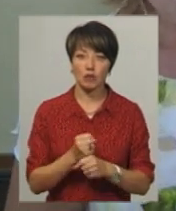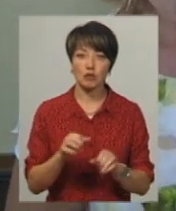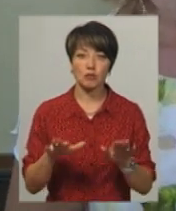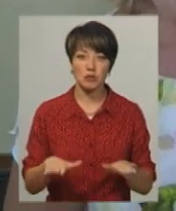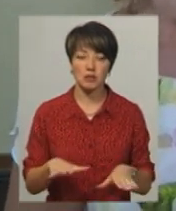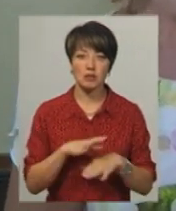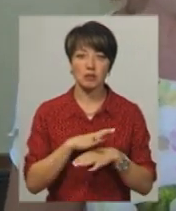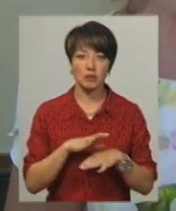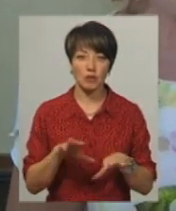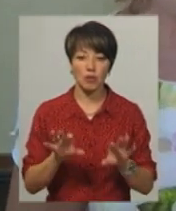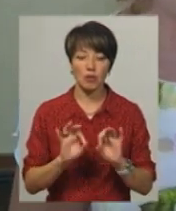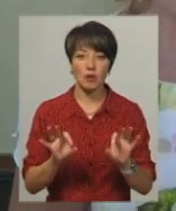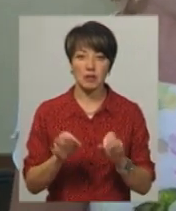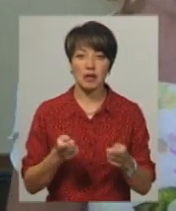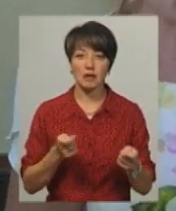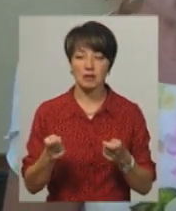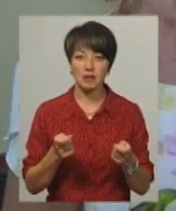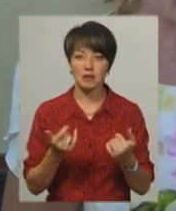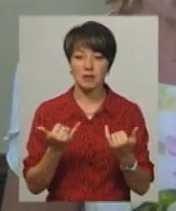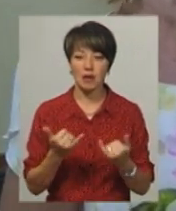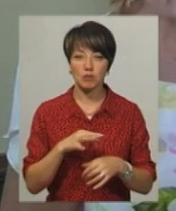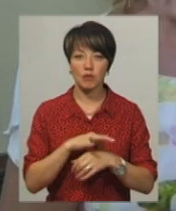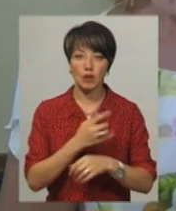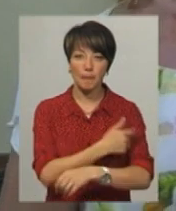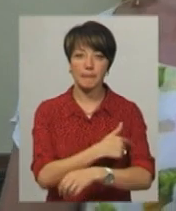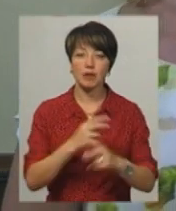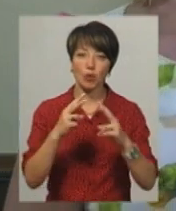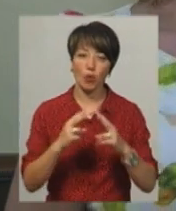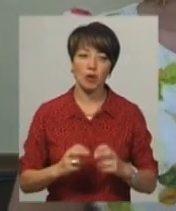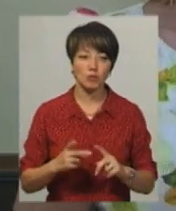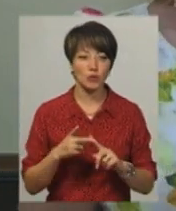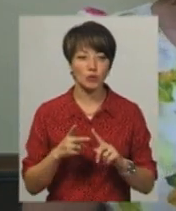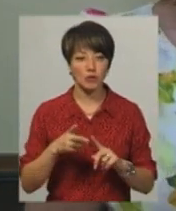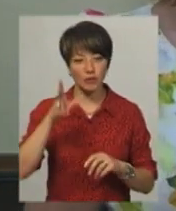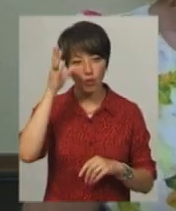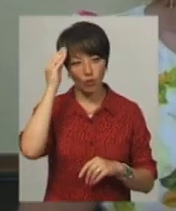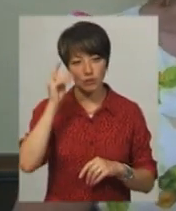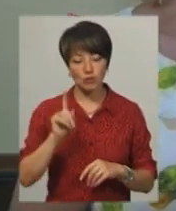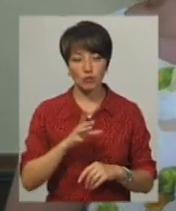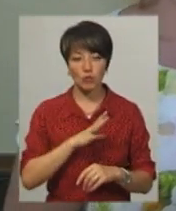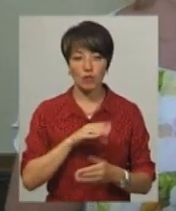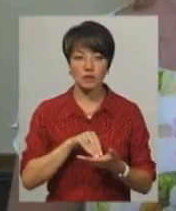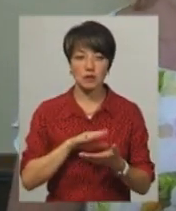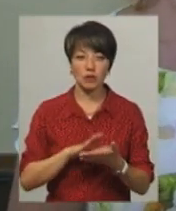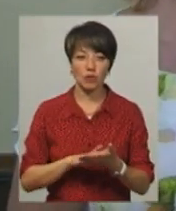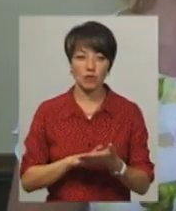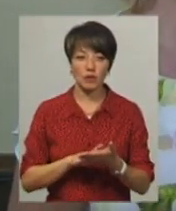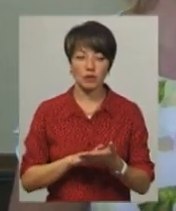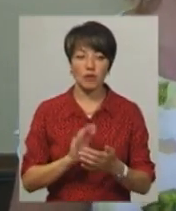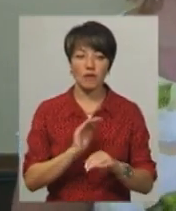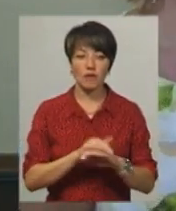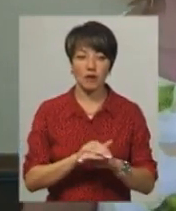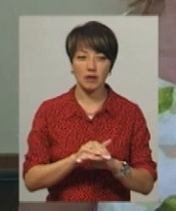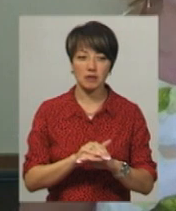місці не було. Саме за поясненням керівництва вона зараз проходить медогляд. По-друге, враховуючи, що було встановлено